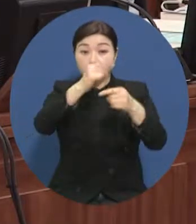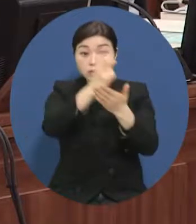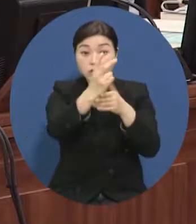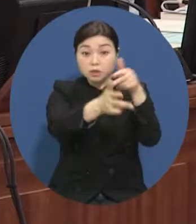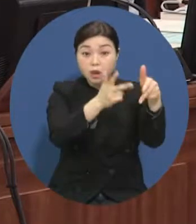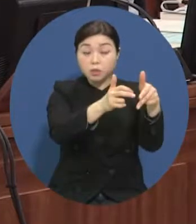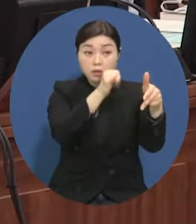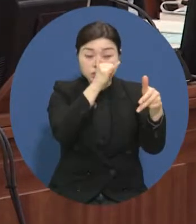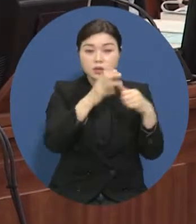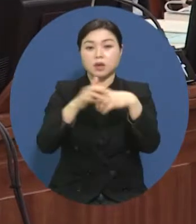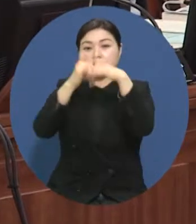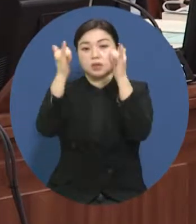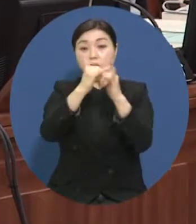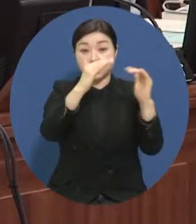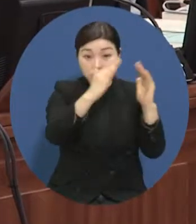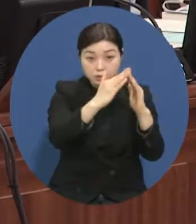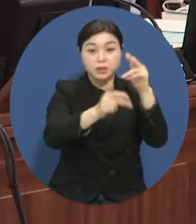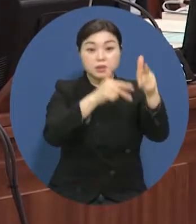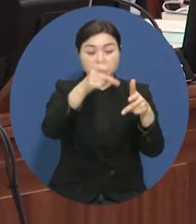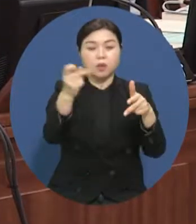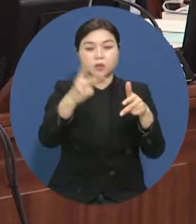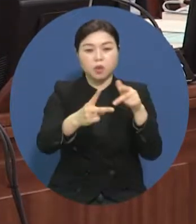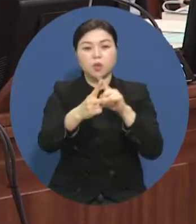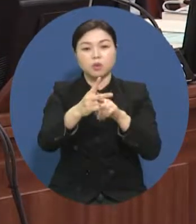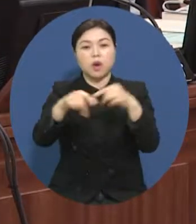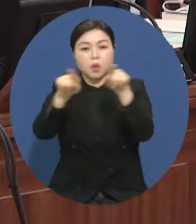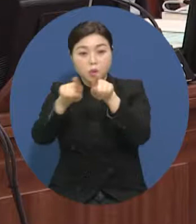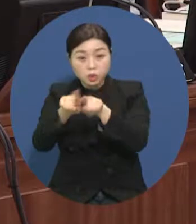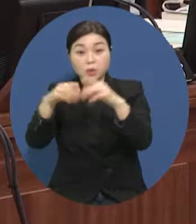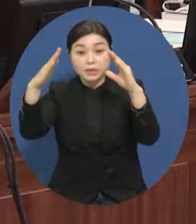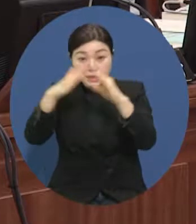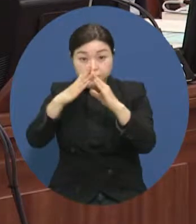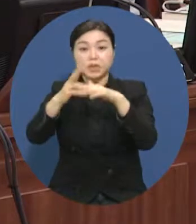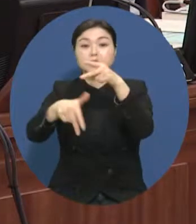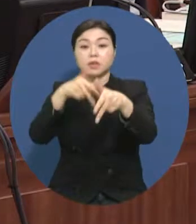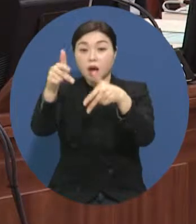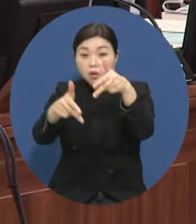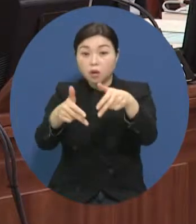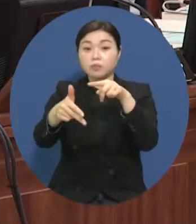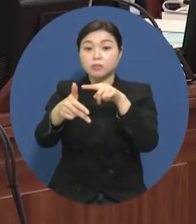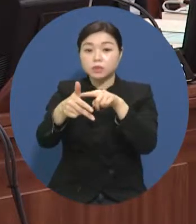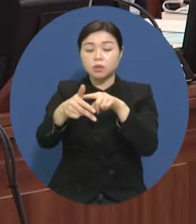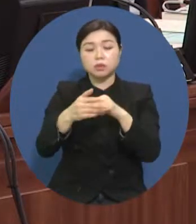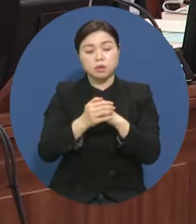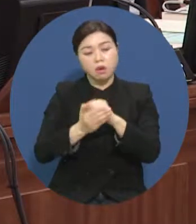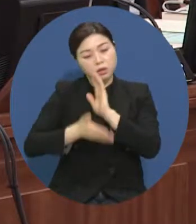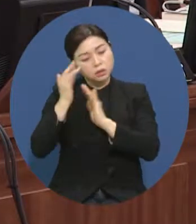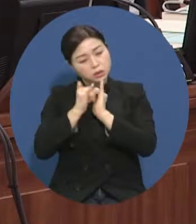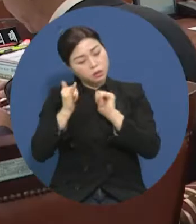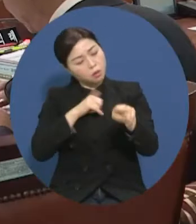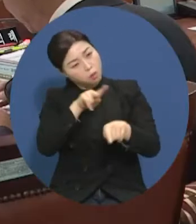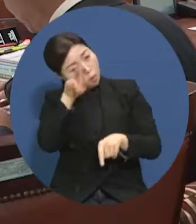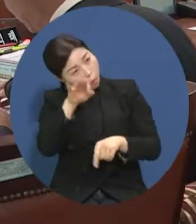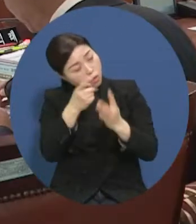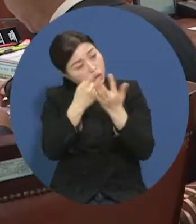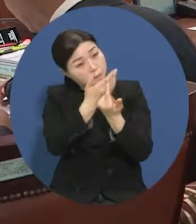하고 있는 사회주택사업이니 공동주택사업이니 이런 개념들을